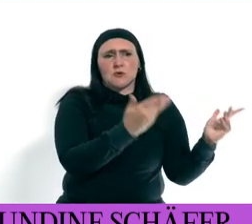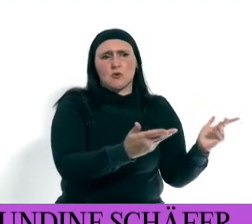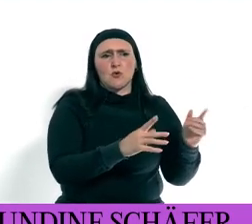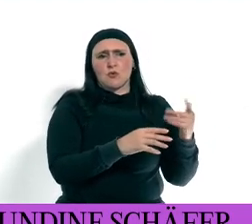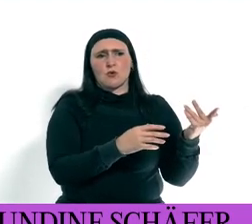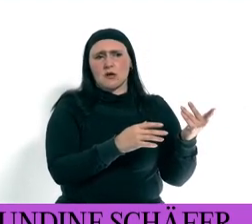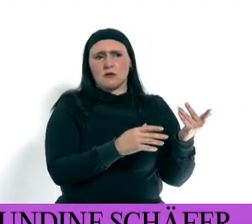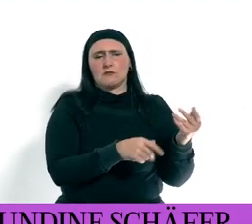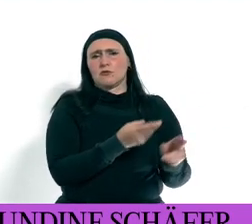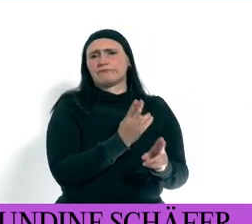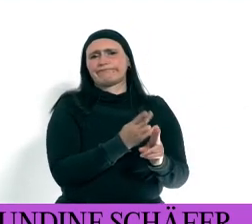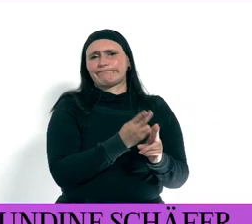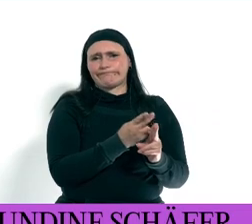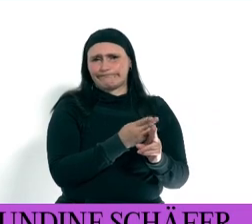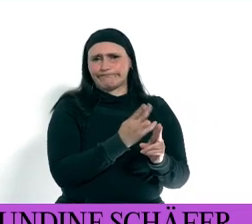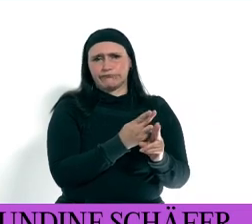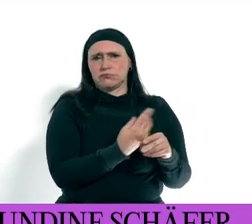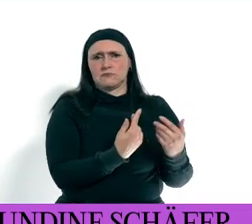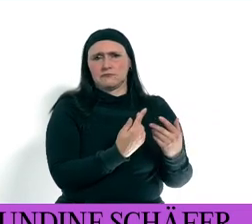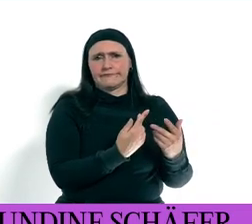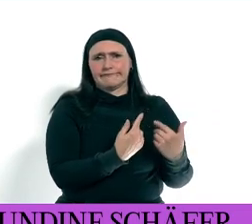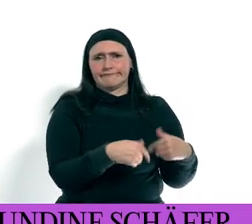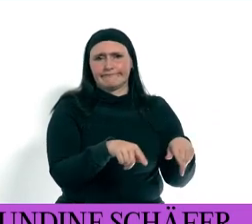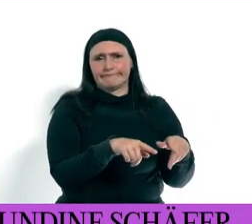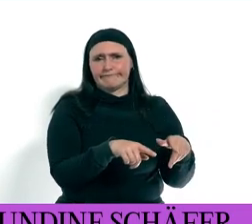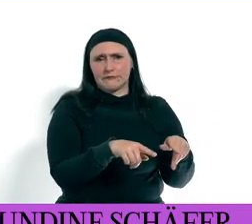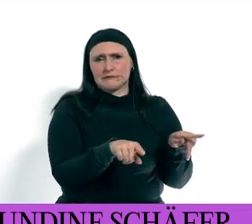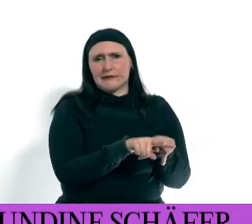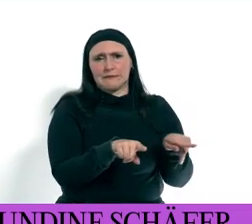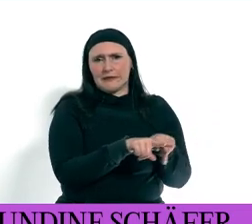Denn das, was wir sehen, ist sehr konventionell, ja.